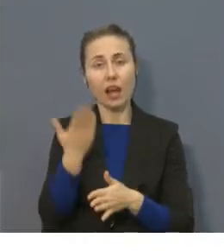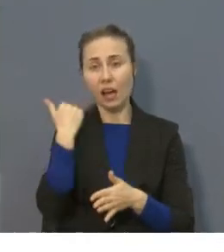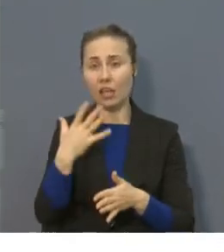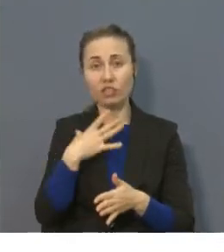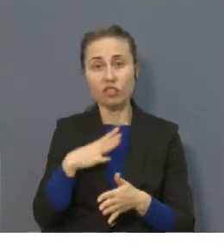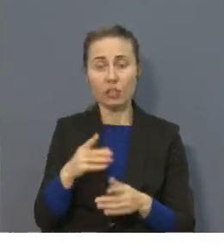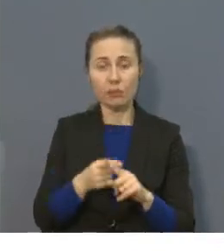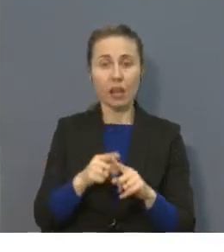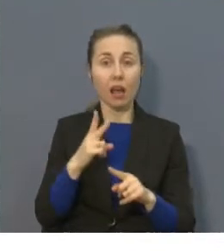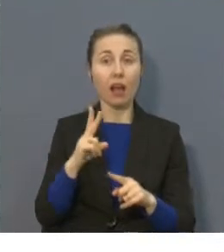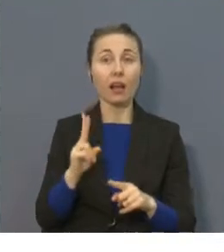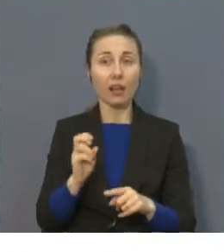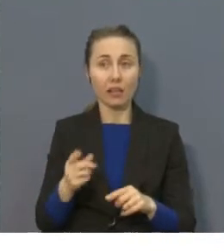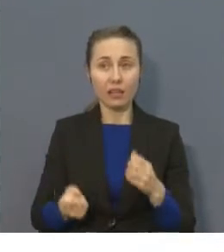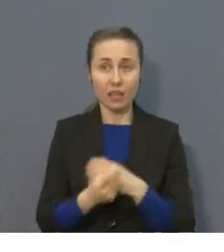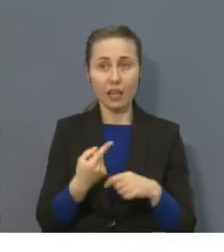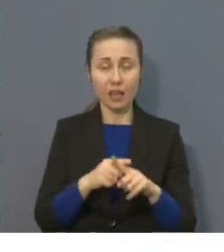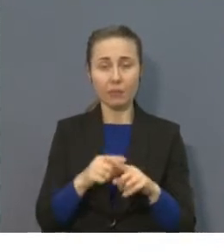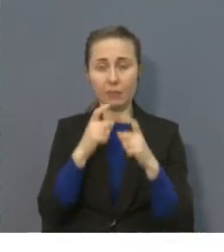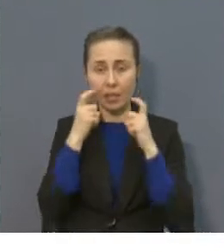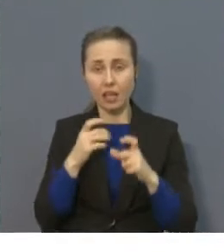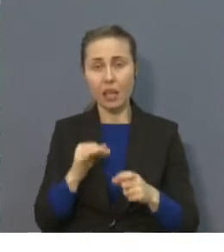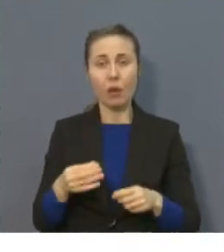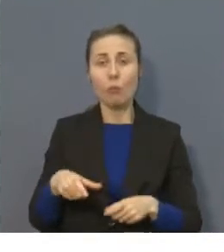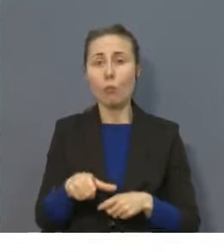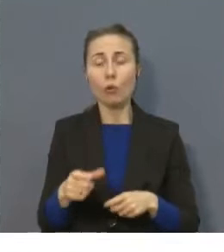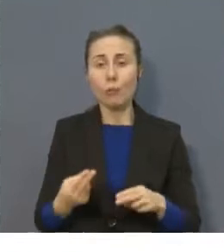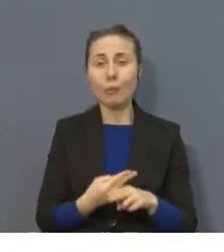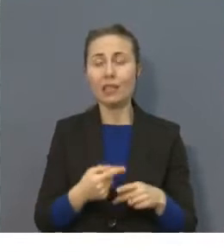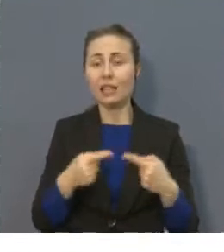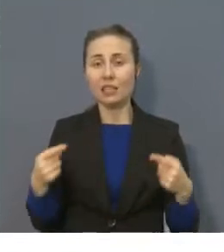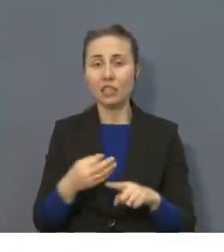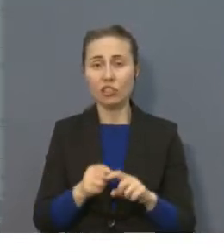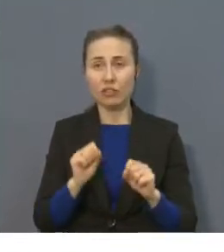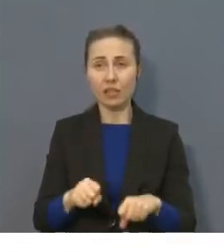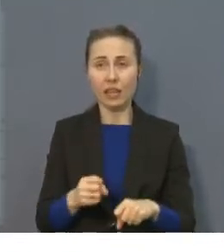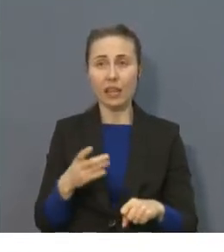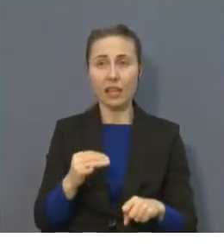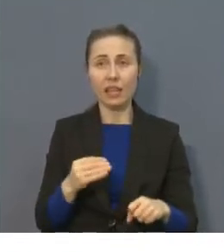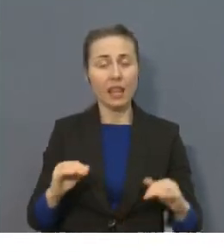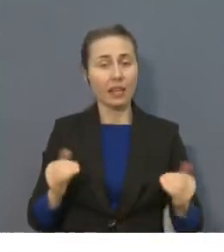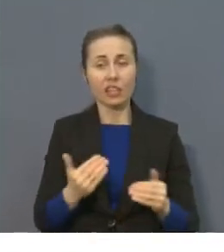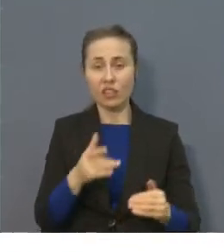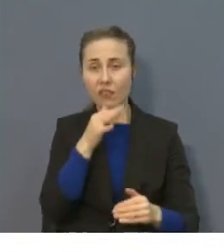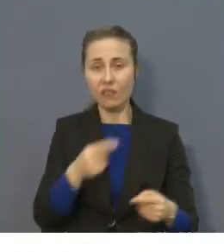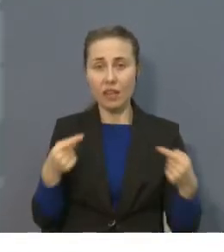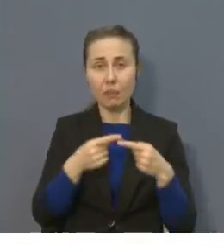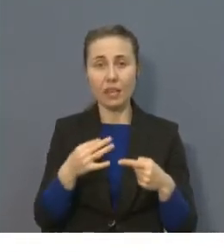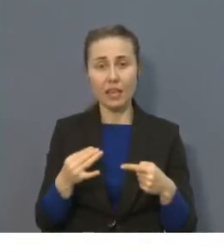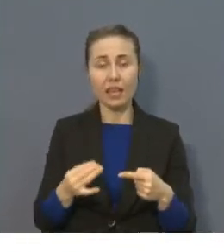жұмыс істеу мүмкіндігі туды. Бұл бұрын миға кіріп шықпаған жаңалық, дейді фотограф. Пандемияның шектеуі уақыт пен